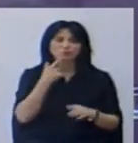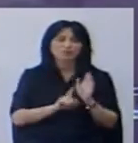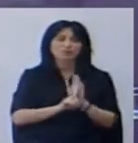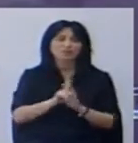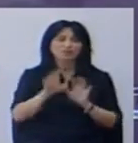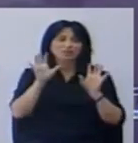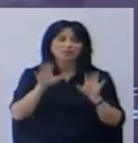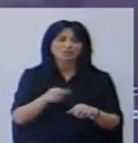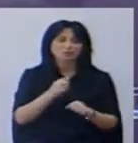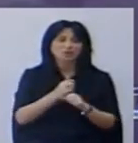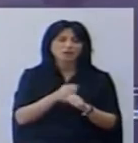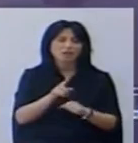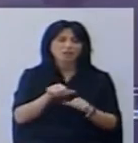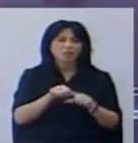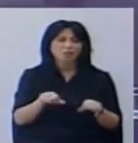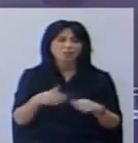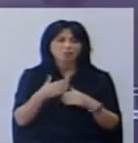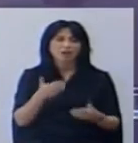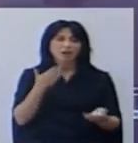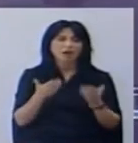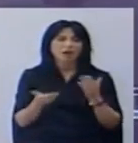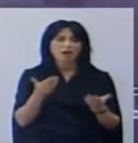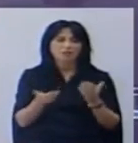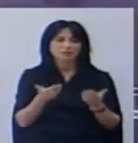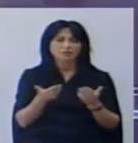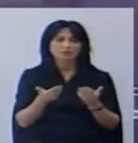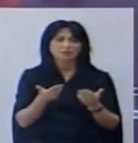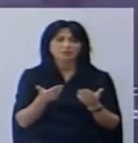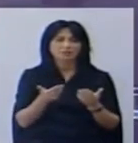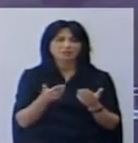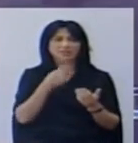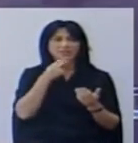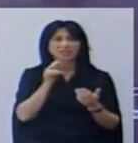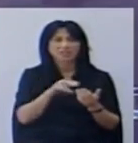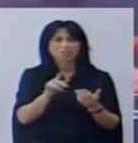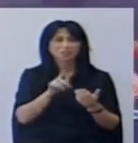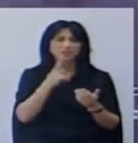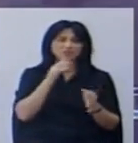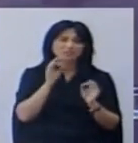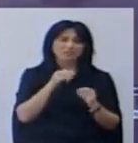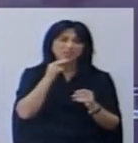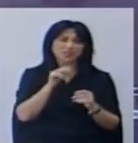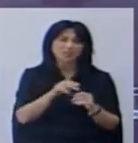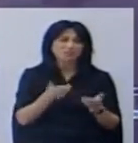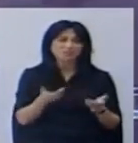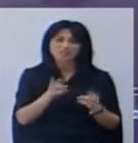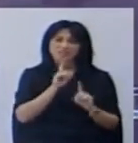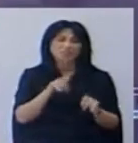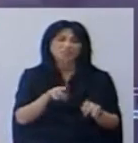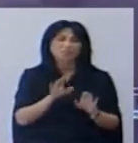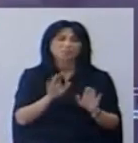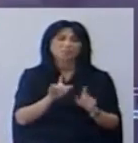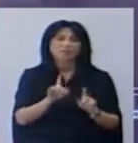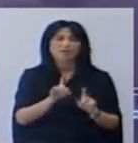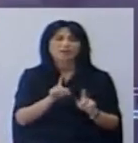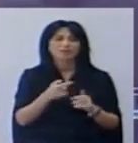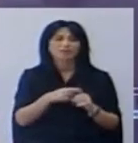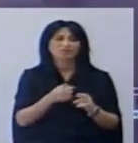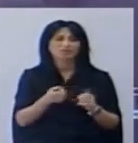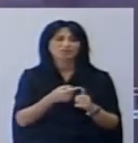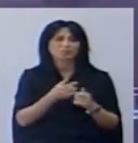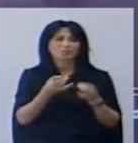კომისიის თავმჯდომარემ გააკეთა განცხადება, რომ ალბათ რამე დანაშაულს, სიცოცხლის სამართლის დანაშაული არ გაიქნება, იქნება მორალური და